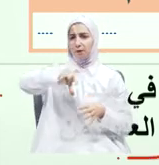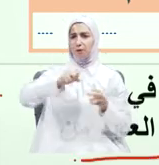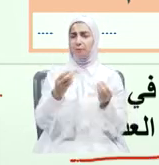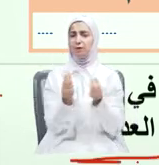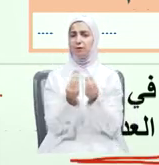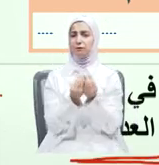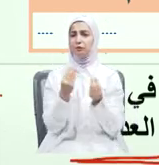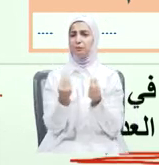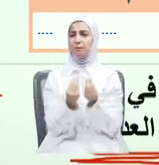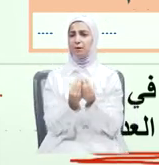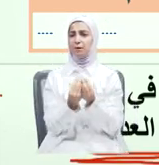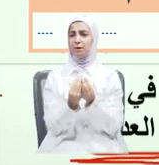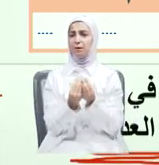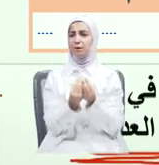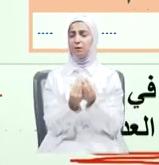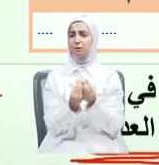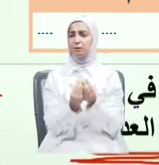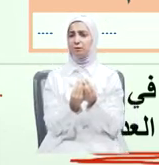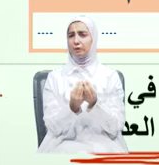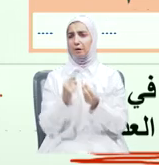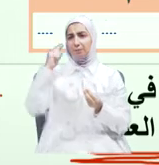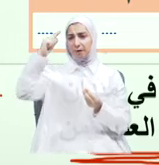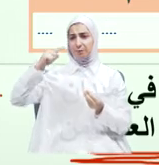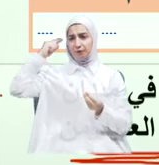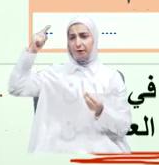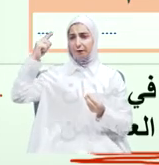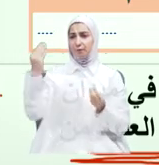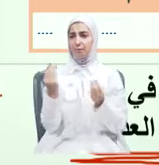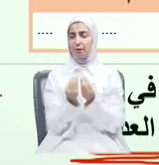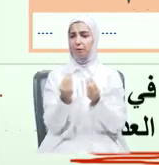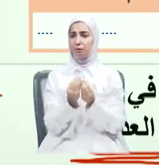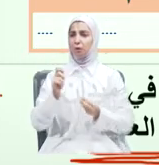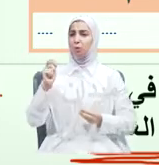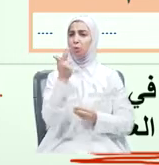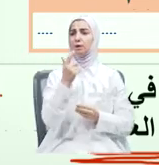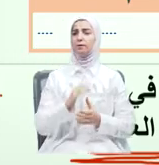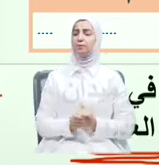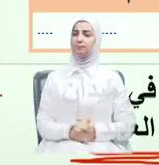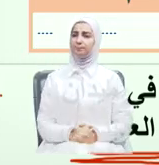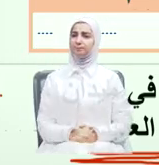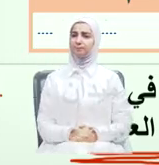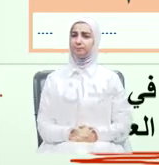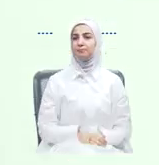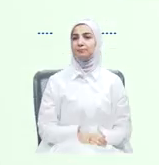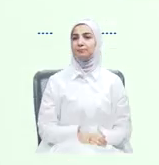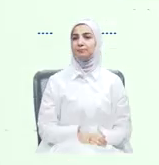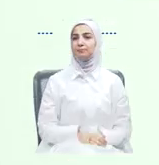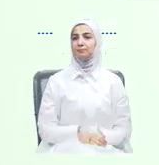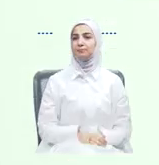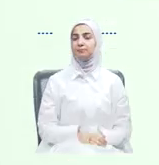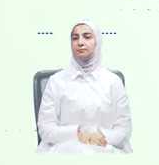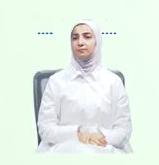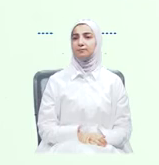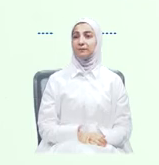لذا يعتبرهما العديد من المفكرين من الرواد التيار الوطني.